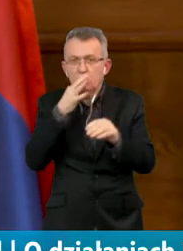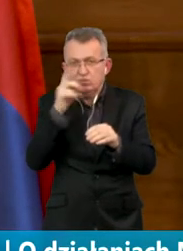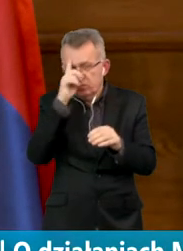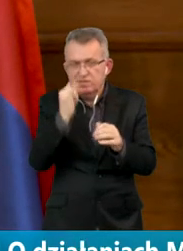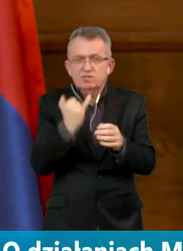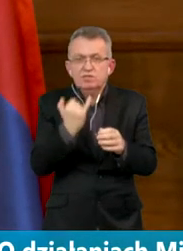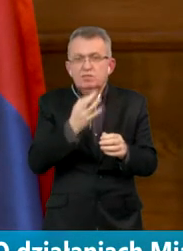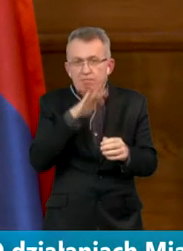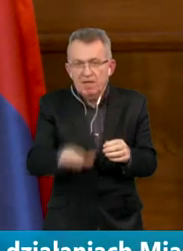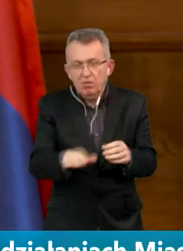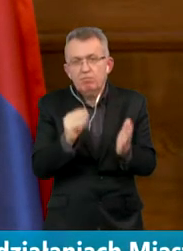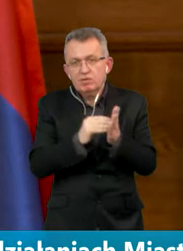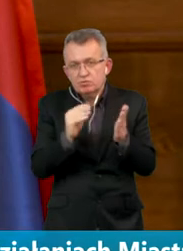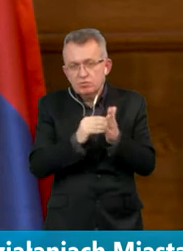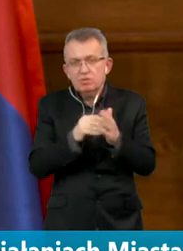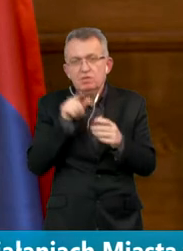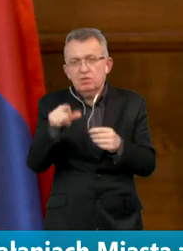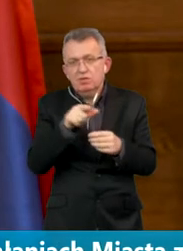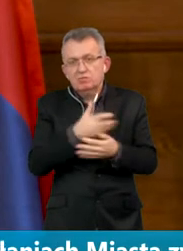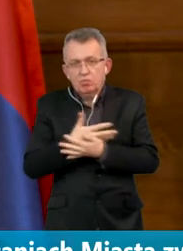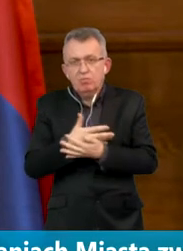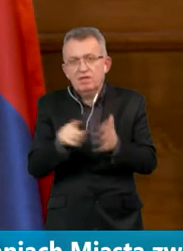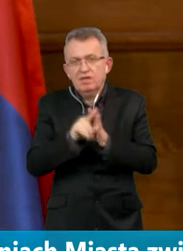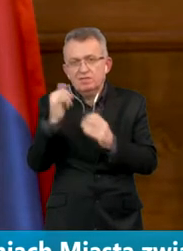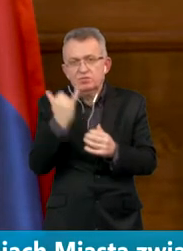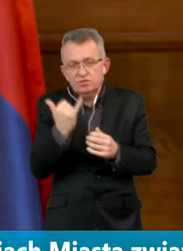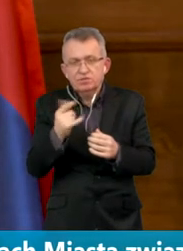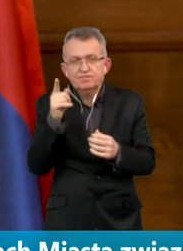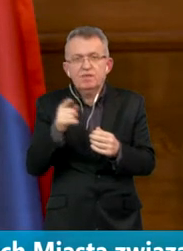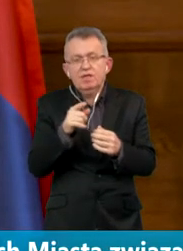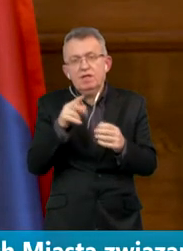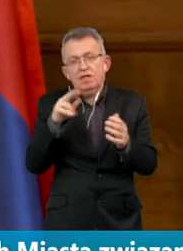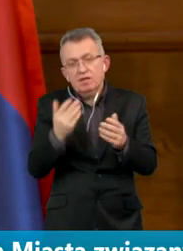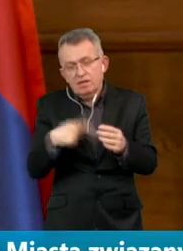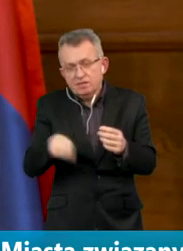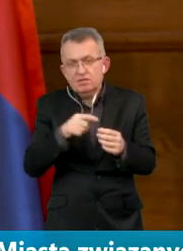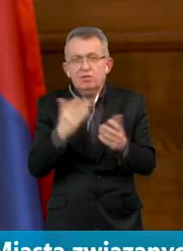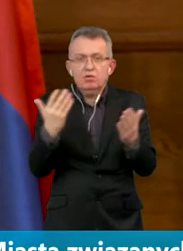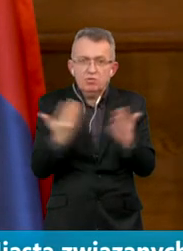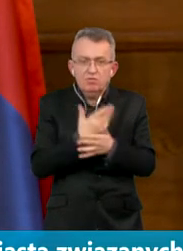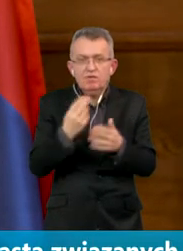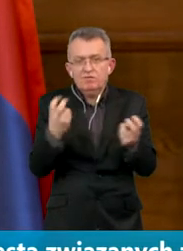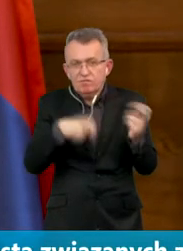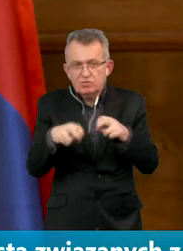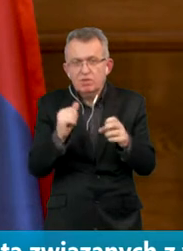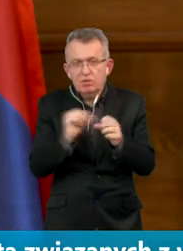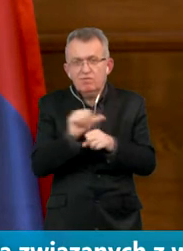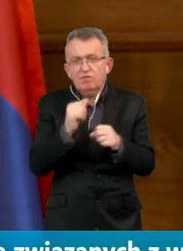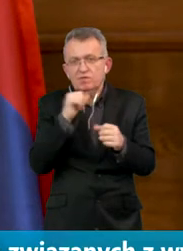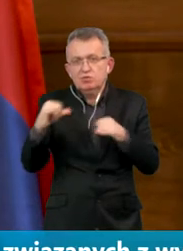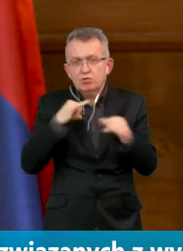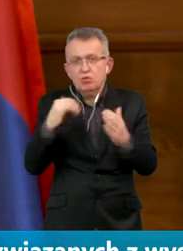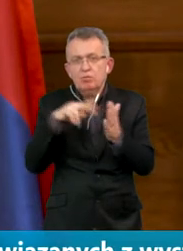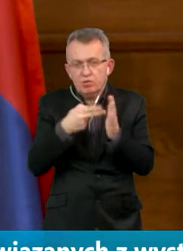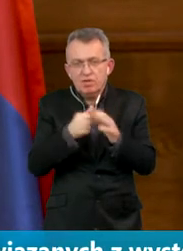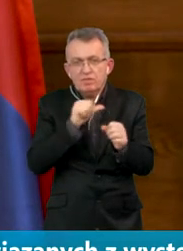dzieci i potrzeby tworzenia tam żłobków. Tych miejsc każdego roku tworzymy sporo, korzystamy także z programów rządowych i nie